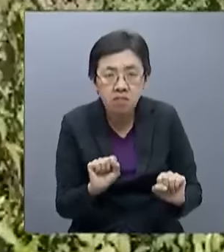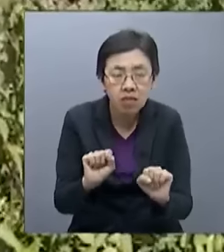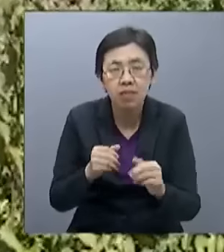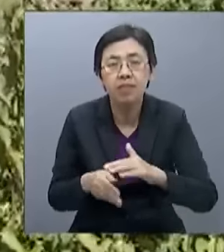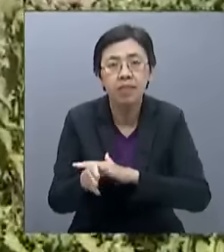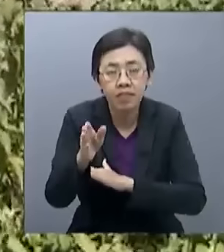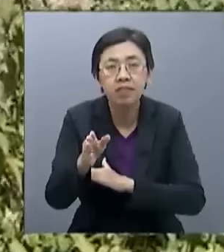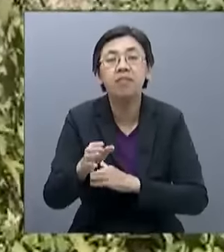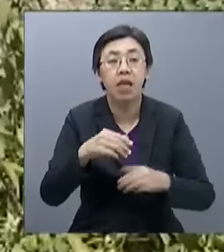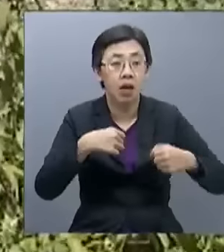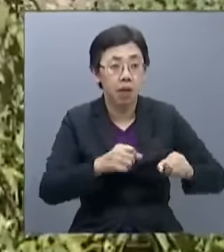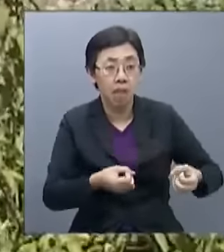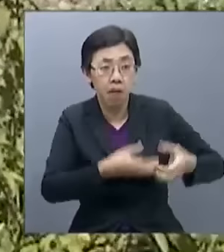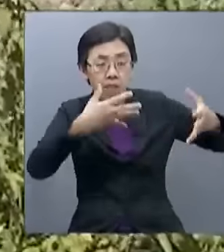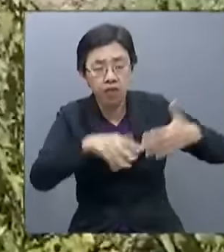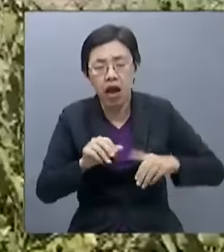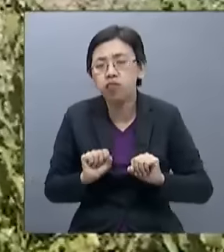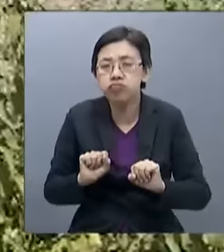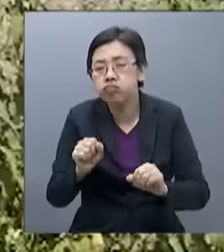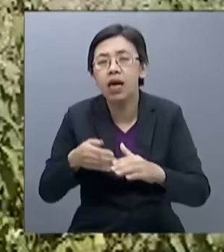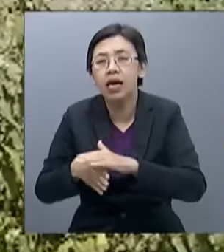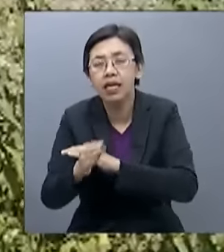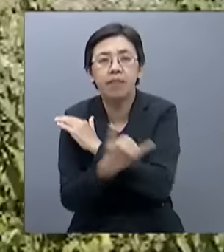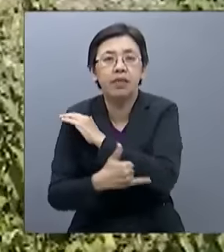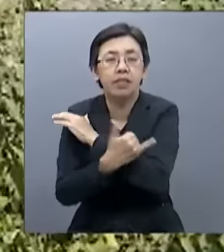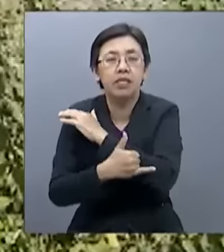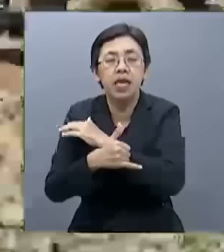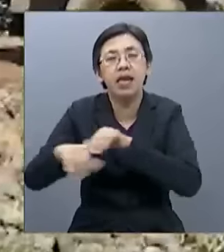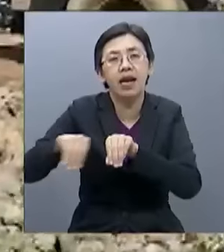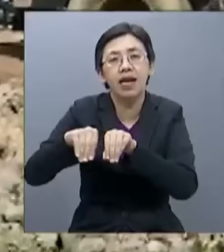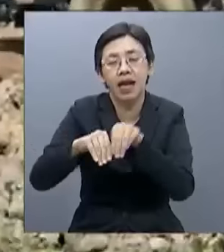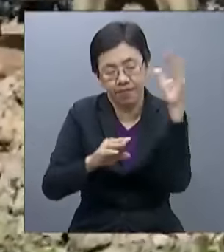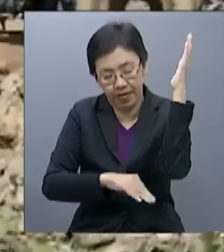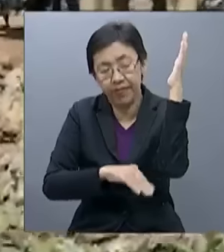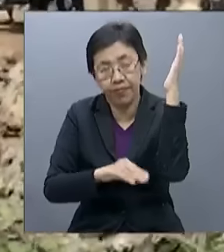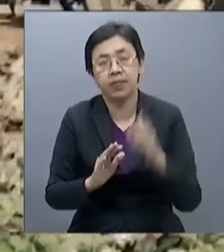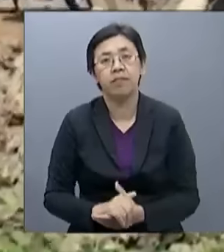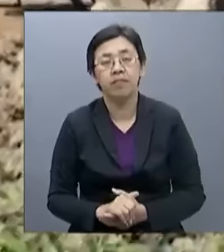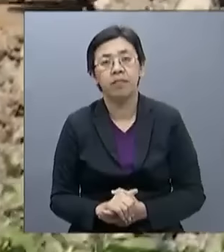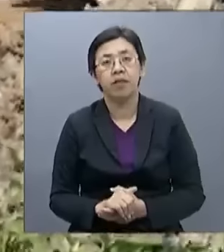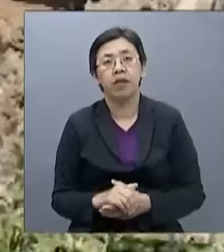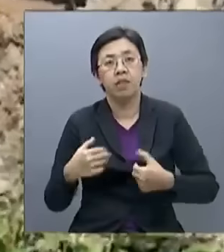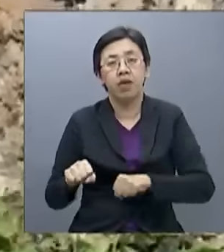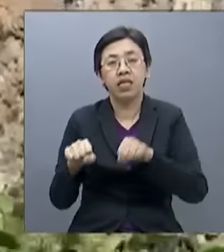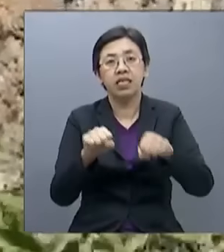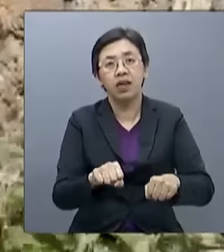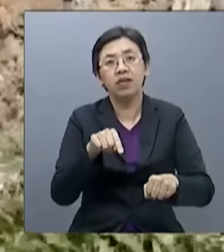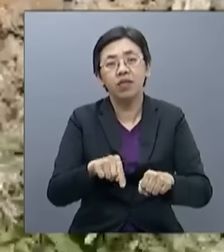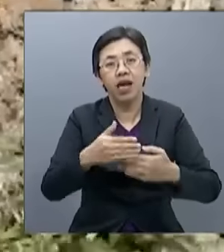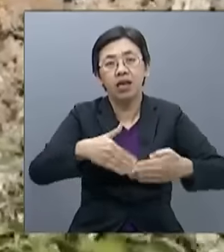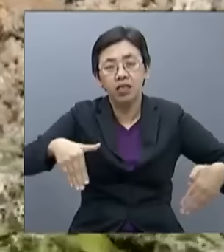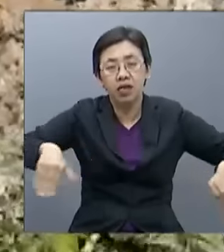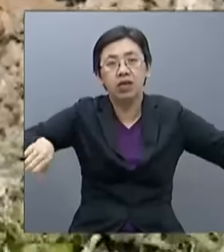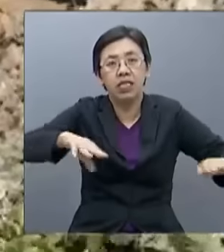บหนีหลังก่อเหตุคาร์บอมไปยังประเทศเพื่อนบ้านนะคะโดยหลังก่อเหตุได้นำมาจอดทิ้งไว้บริเวณสถานที่ก่อสร้างผนังกั้นน้ำของ